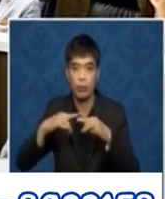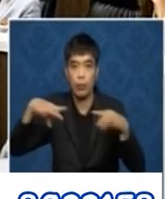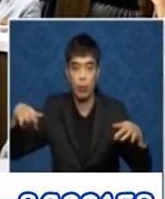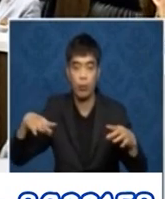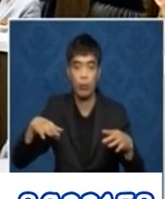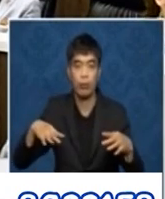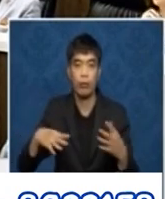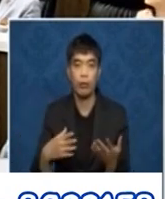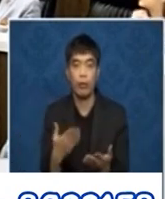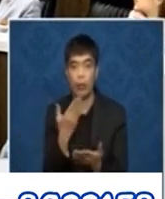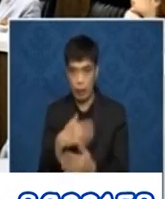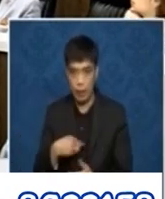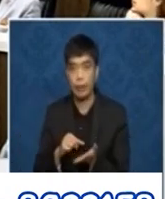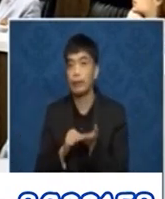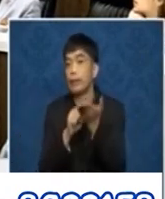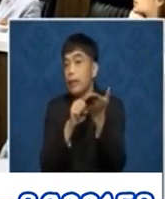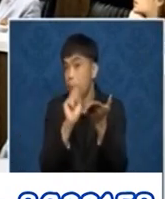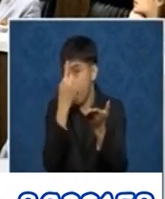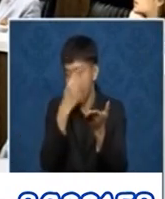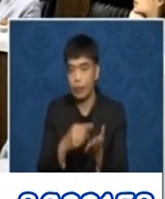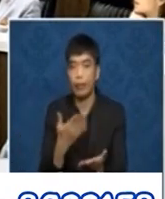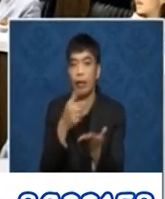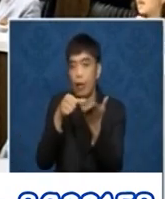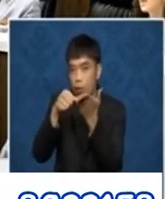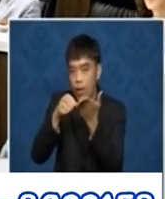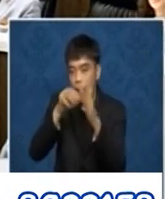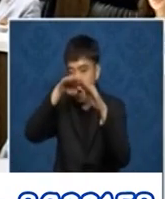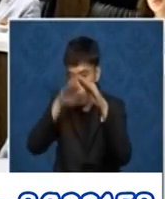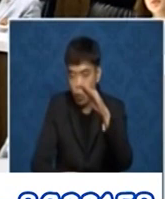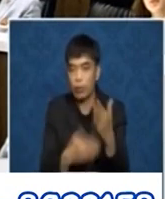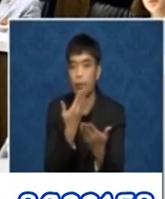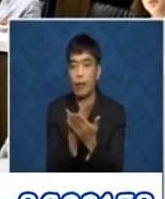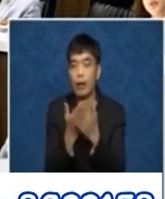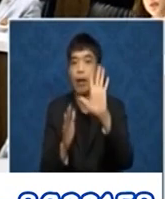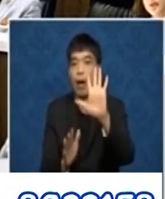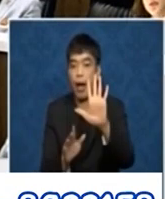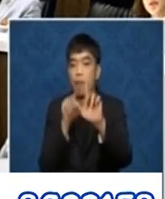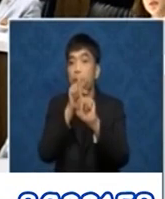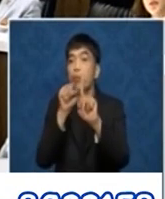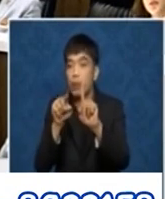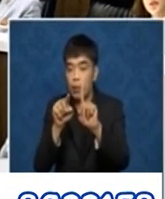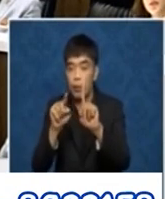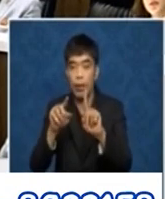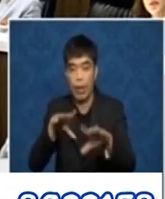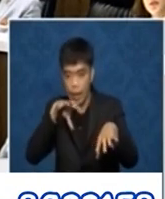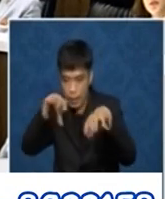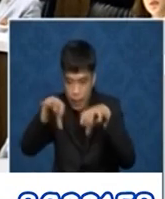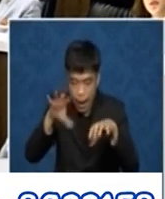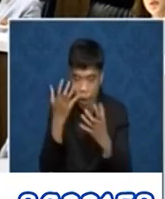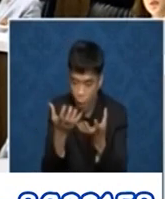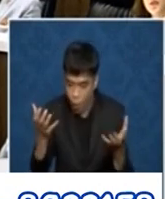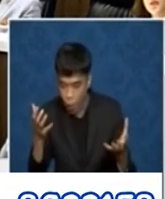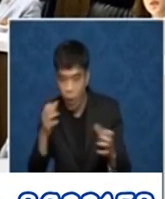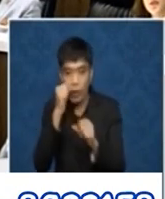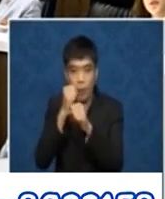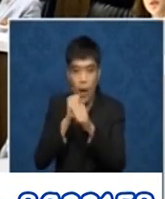มาณนะครับตามมาตรา27ลง 5% และจัดสรรงบประมาณให้มีประสิทธิภาพจัดหาเครื่องไม้เครื่องมือใน